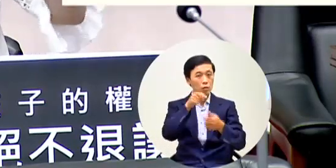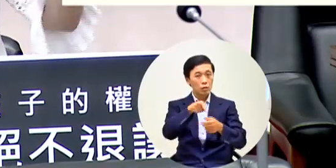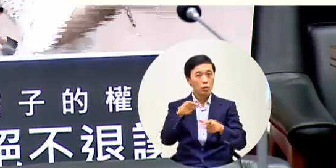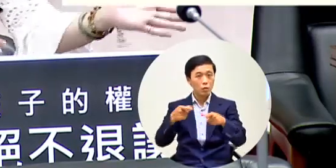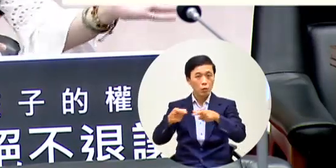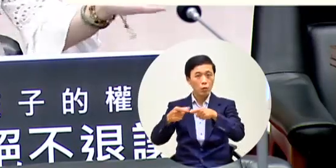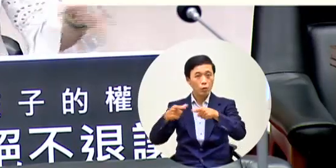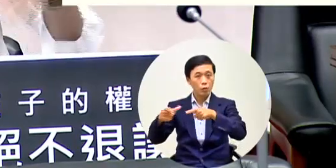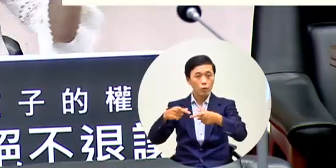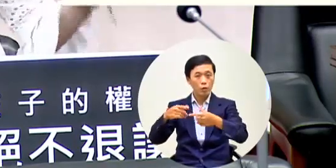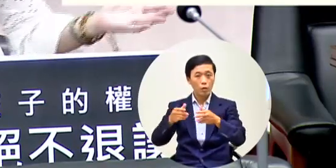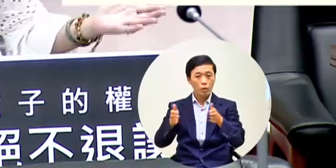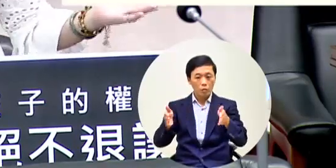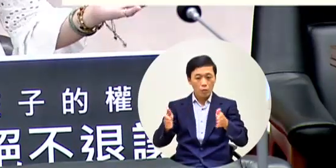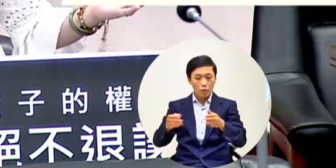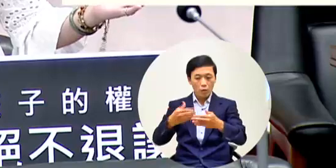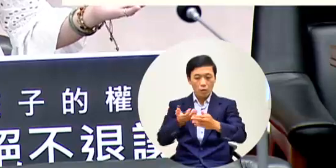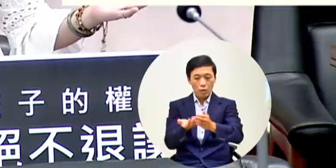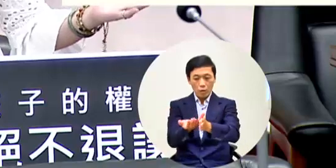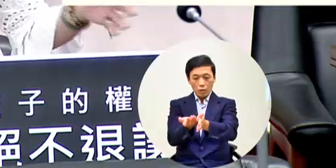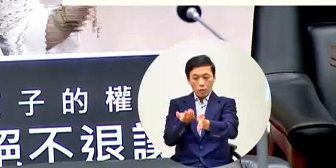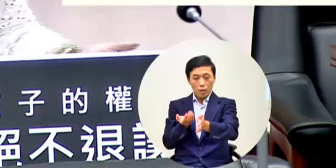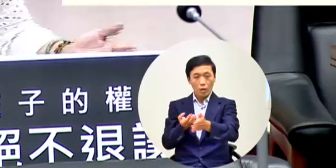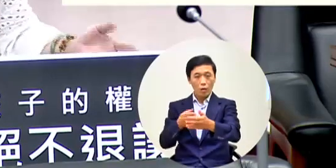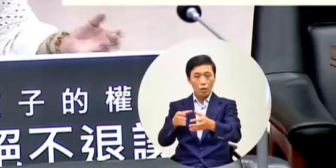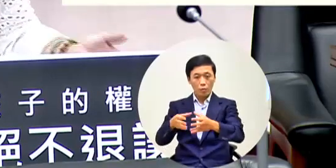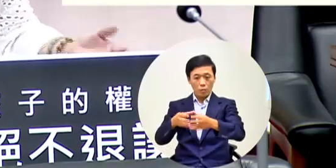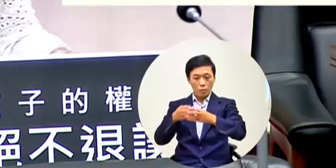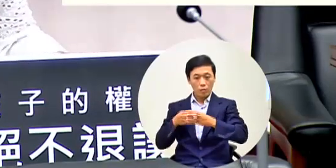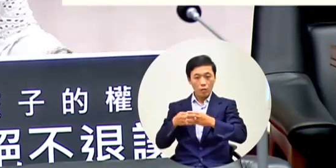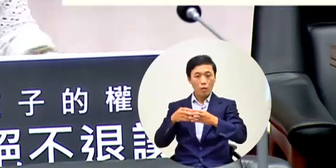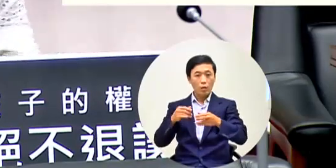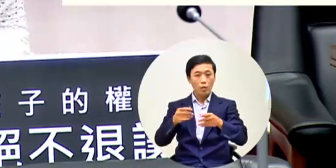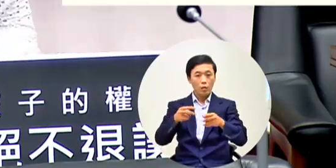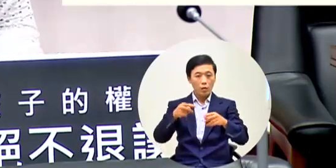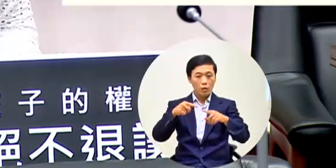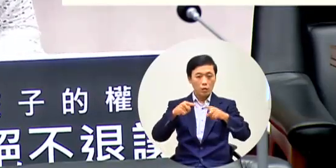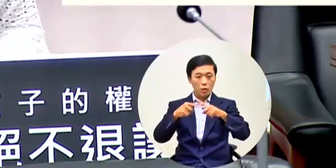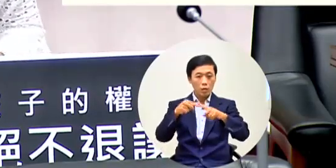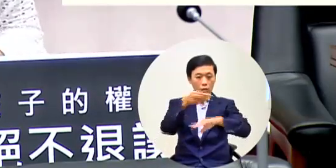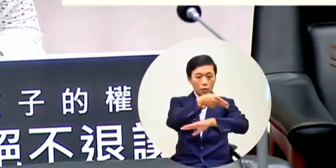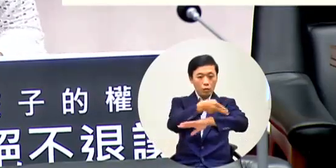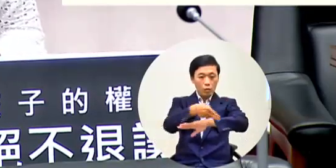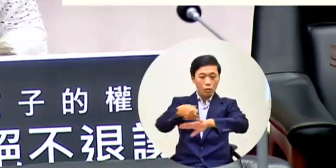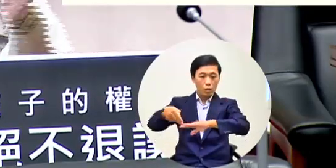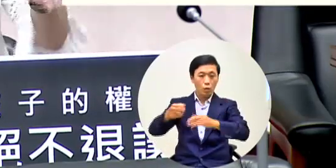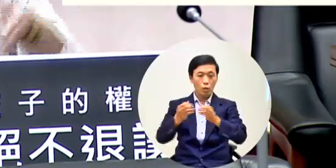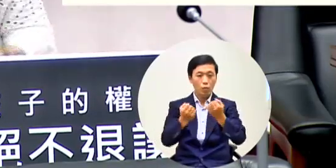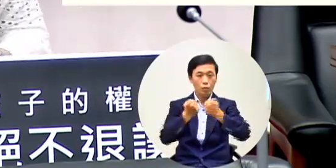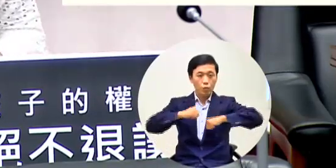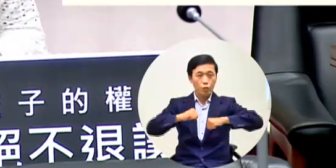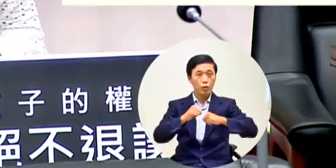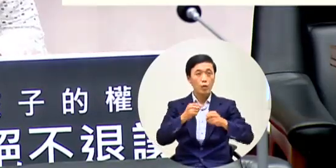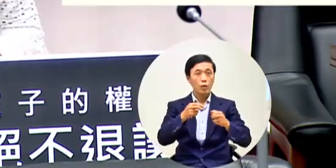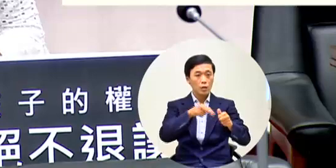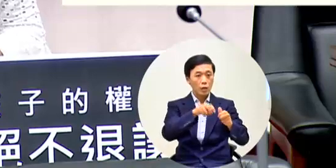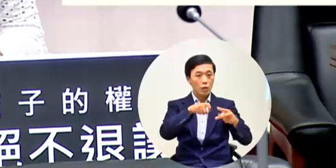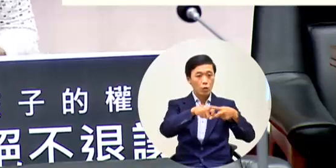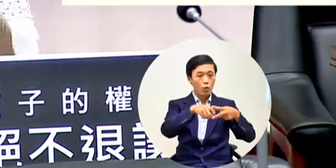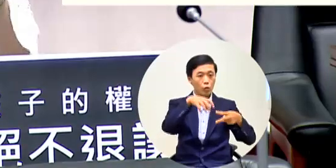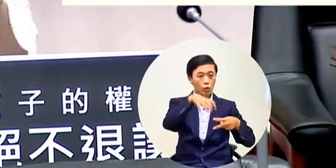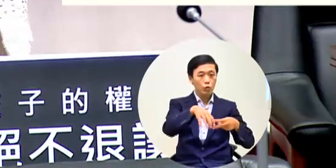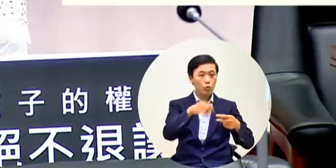的内缩，把这个路人行道扩宽更之后能够经过两公司同意让他们放上机